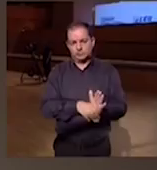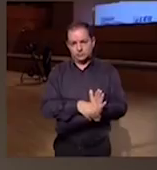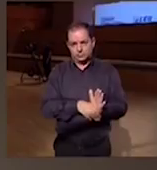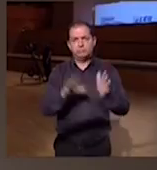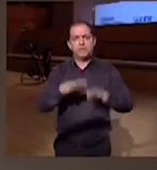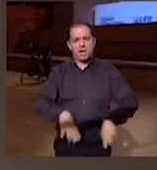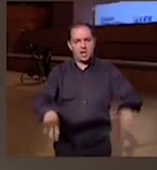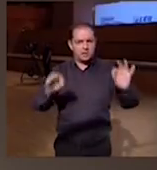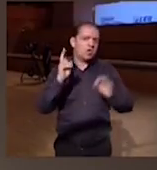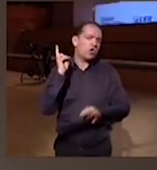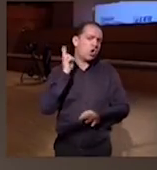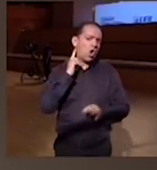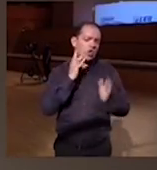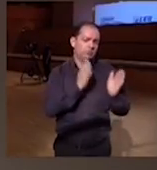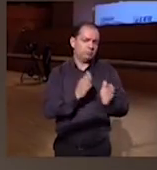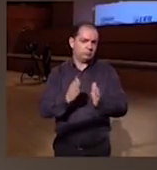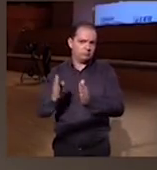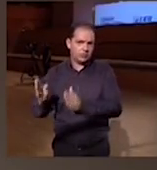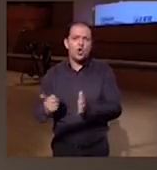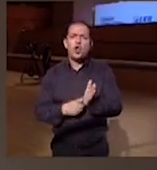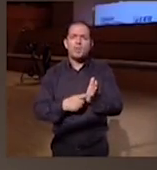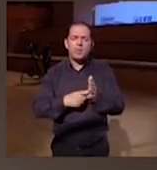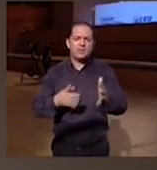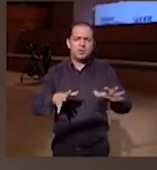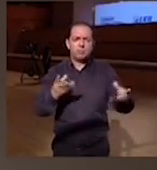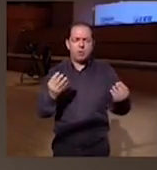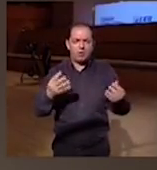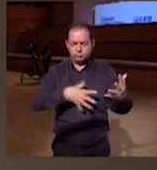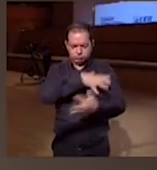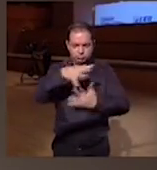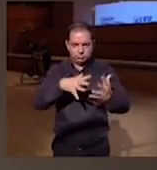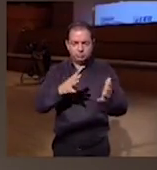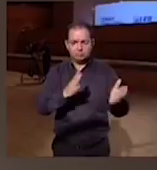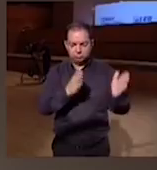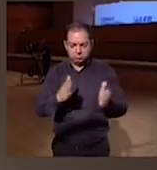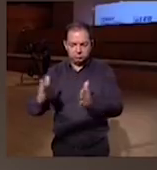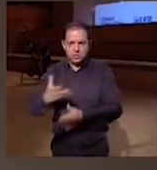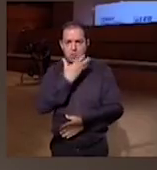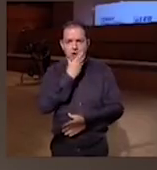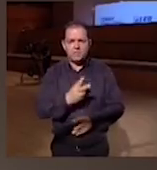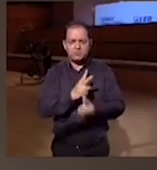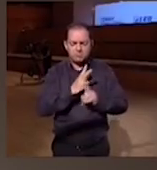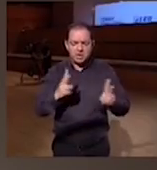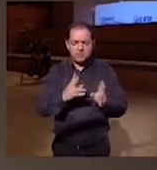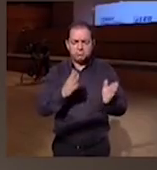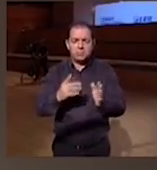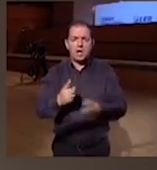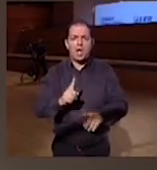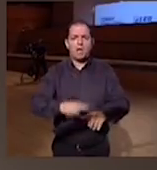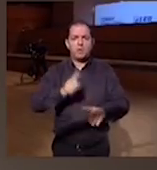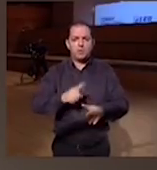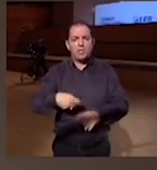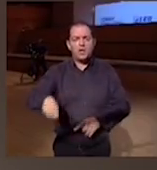Κωδικοποιούμε και απλοποιούμε την νομοθεσία για να διευκολύνουμε την απονομή δικαιοσύνης από τα ελληνικά